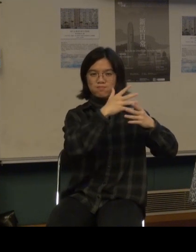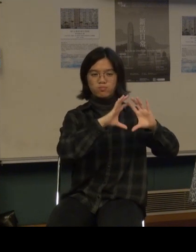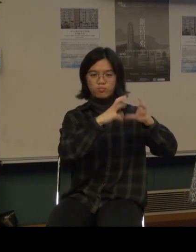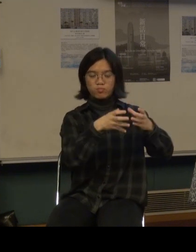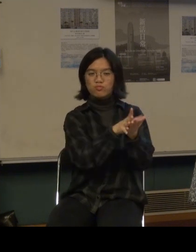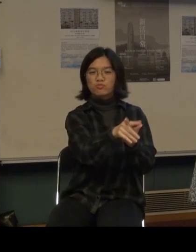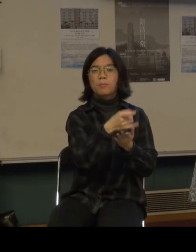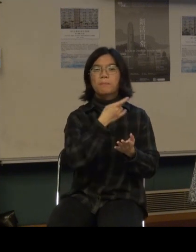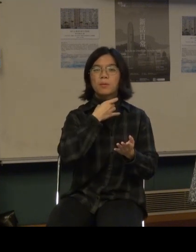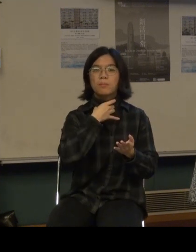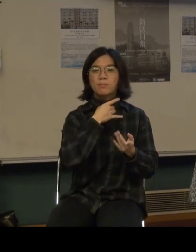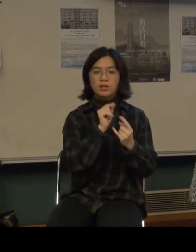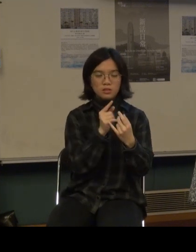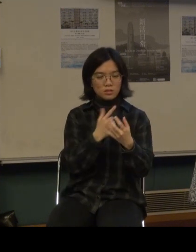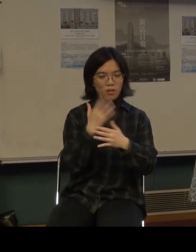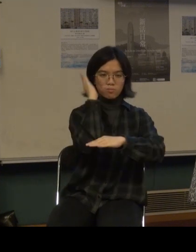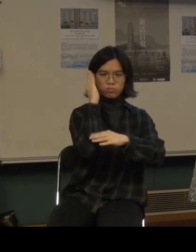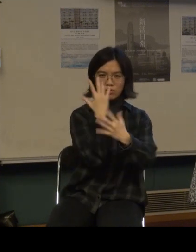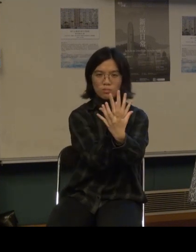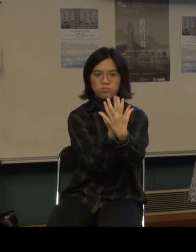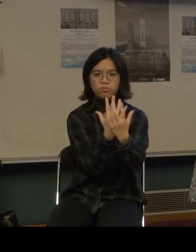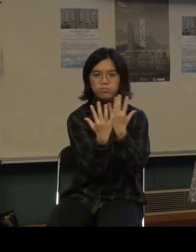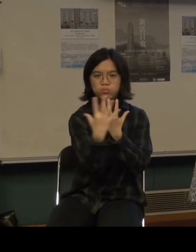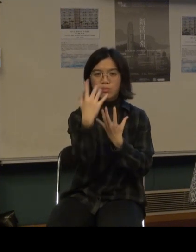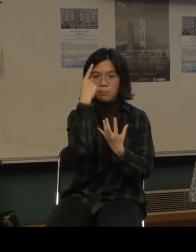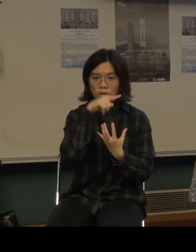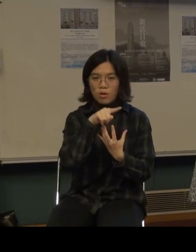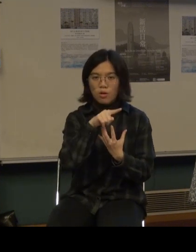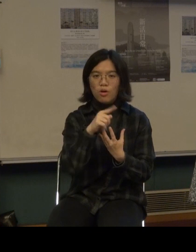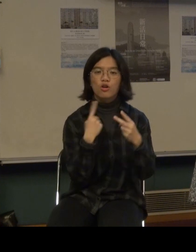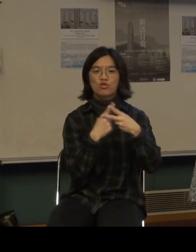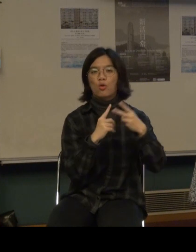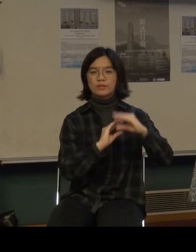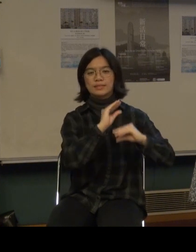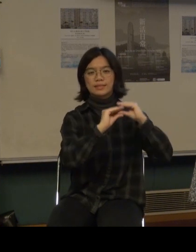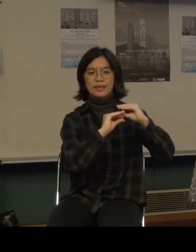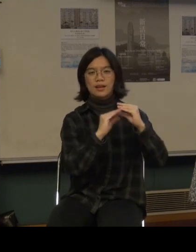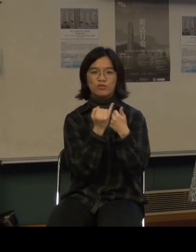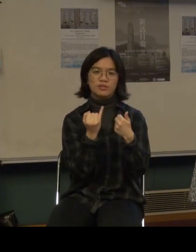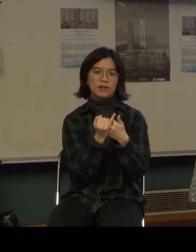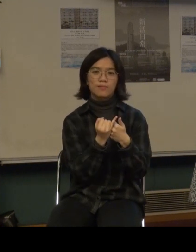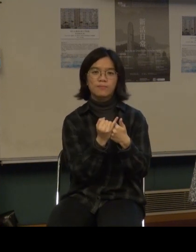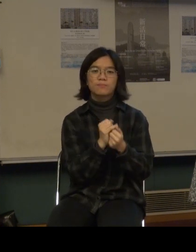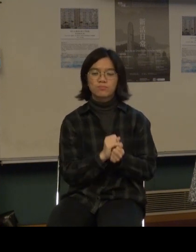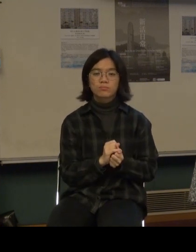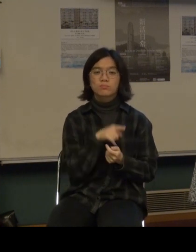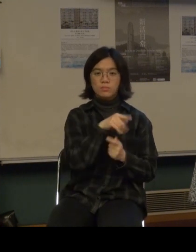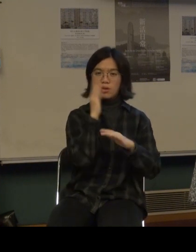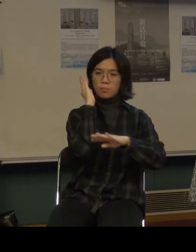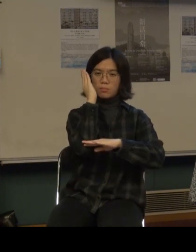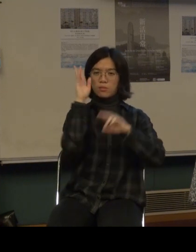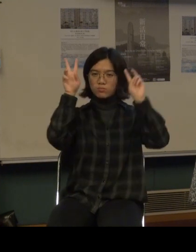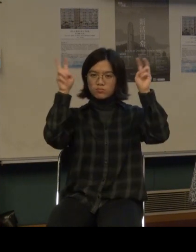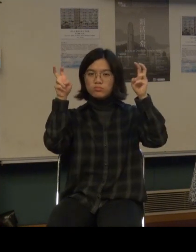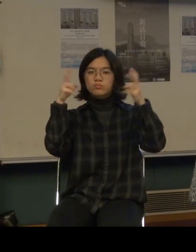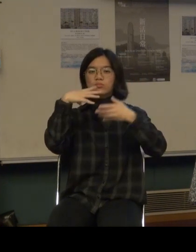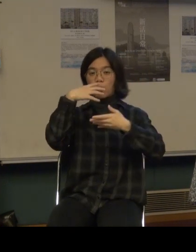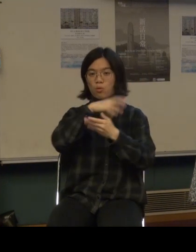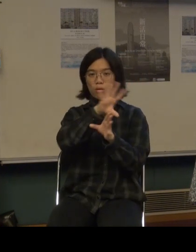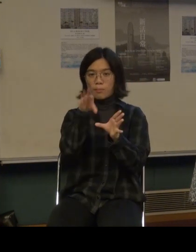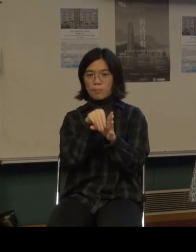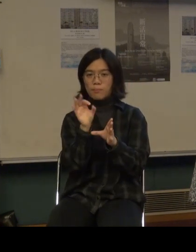其實是一些工程師，即是工程系的學生。在那裡其實他主要整個講座去講就是說，有很多人